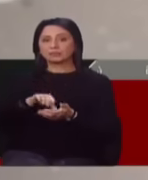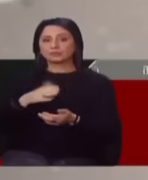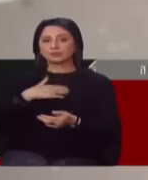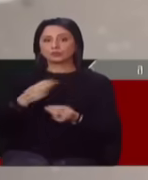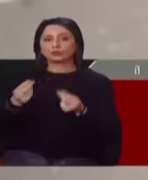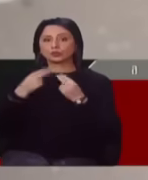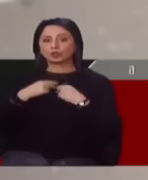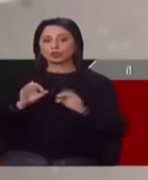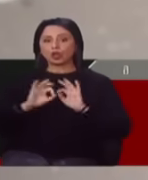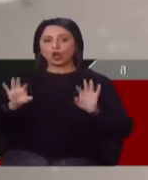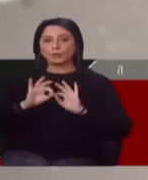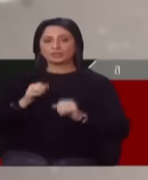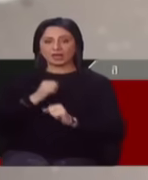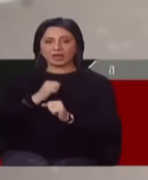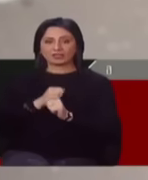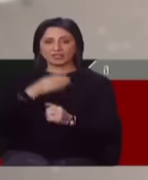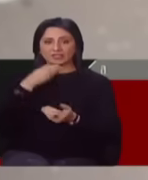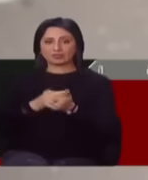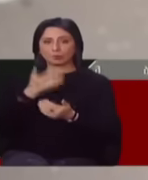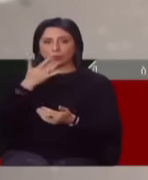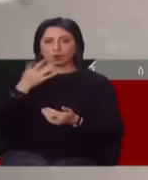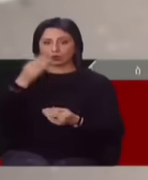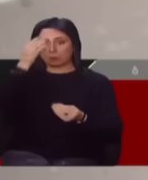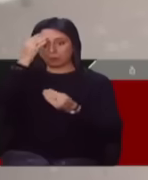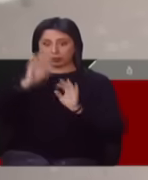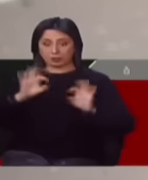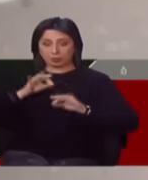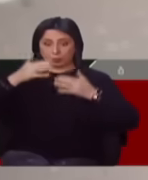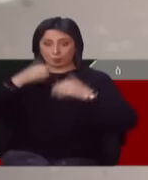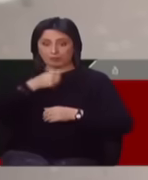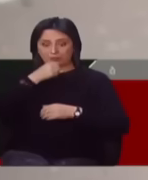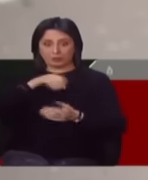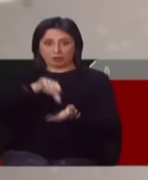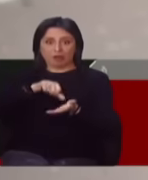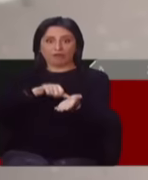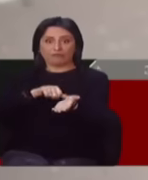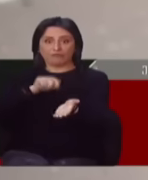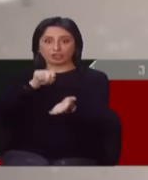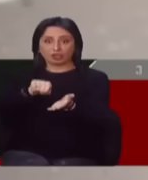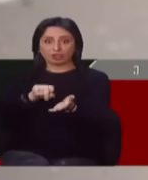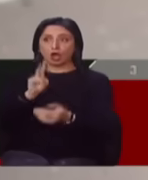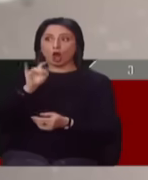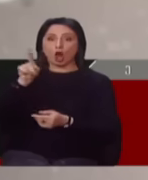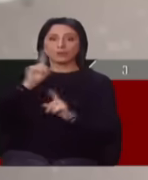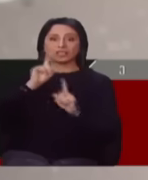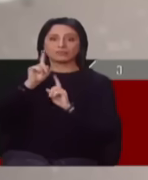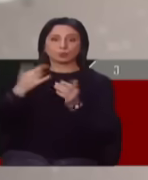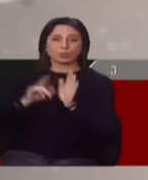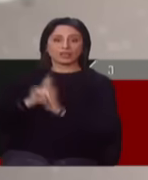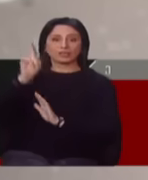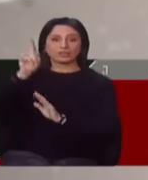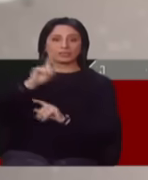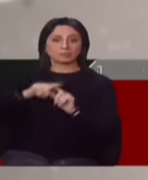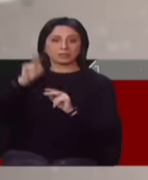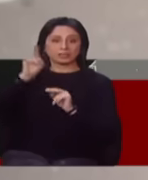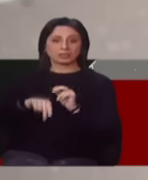ჩვენ მოგცეს კომენტარები და გააკეთეს საკუთარი პოლიტიკური პოზიციები, დააფიქსირეს მედიის წარმომადგენლებთან. ამ დროს კი კომიტეტის ხდომა დაიწყო და ის